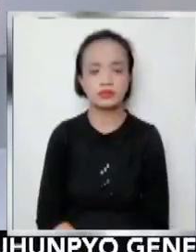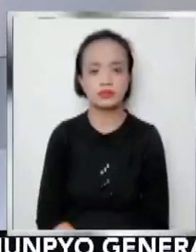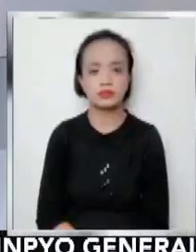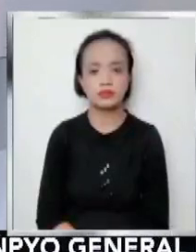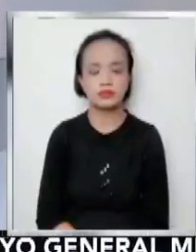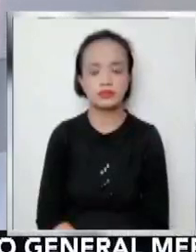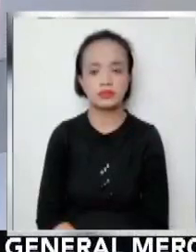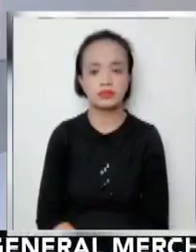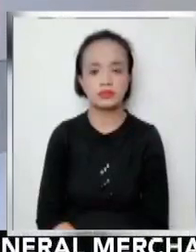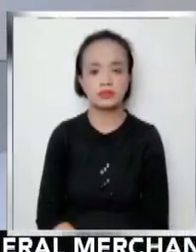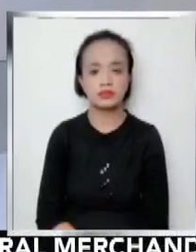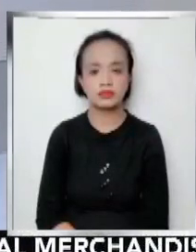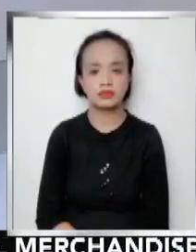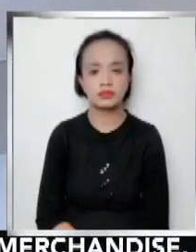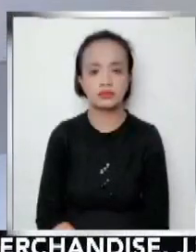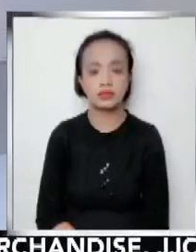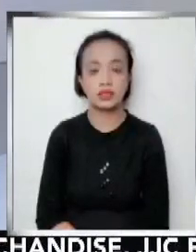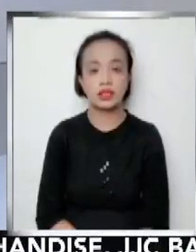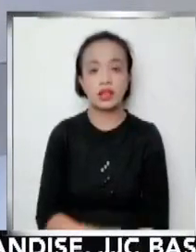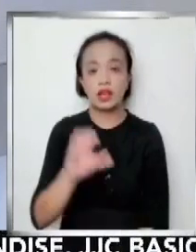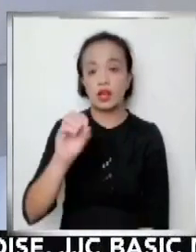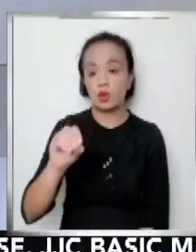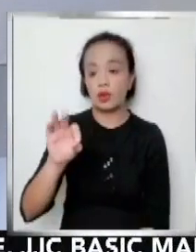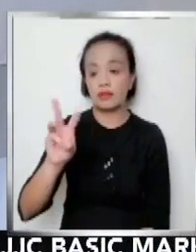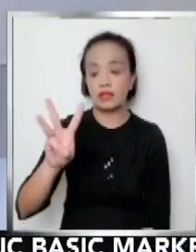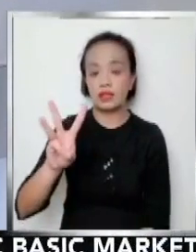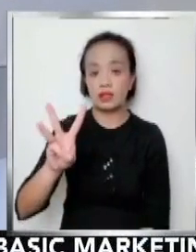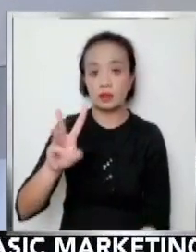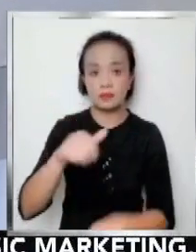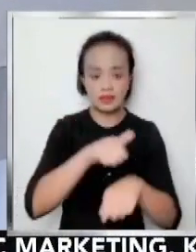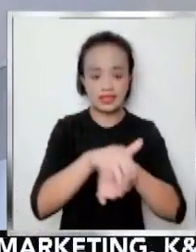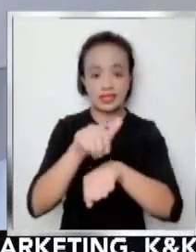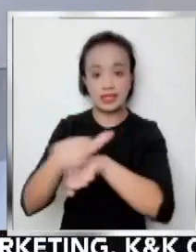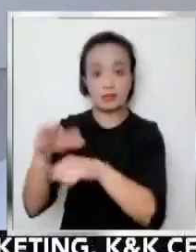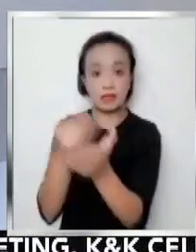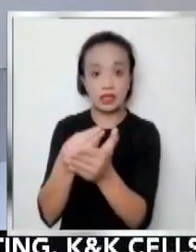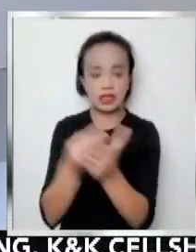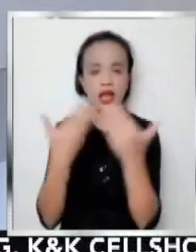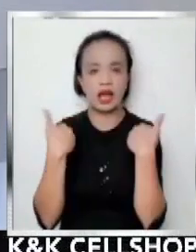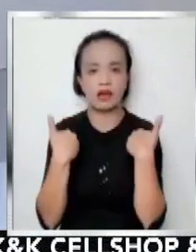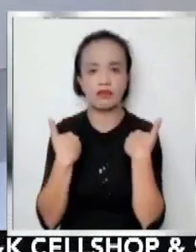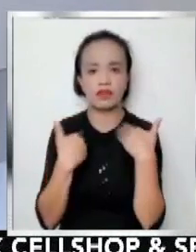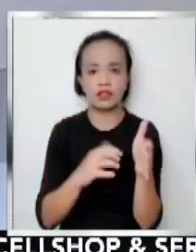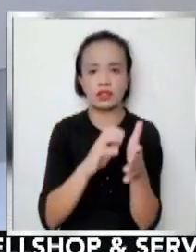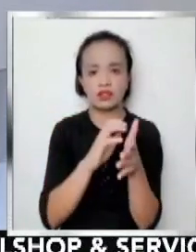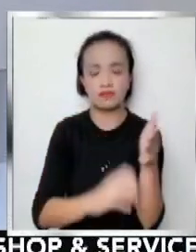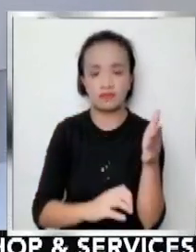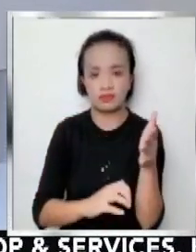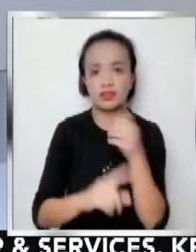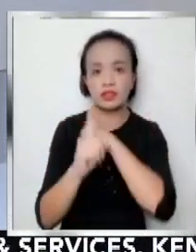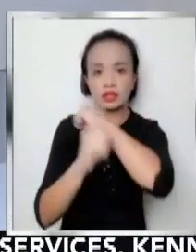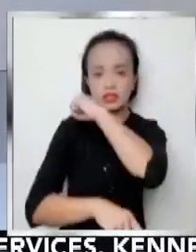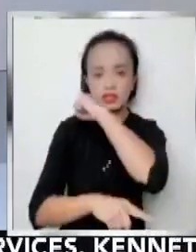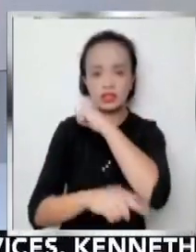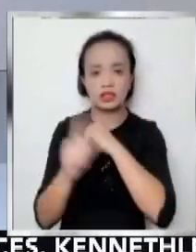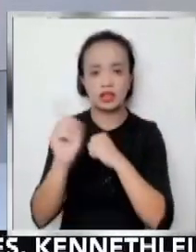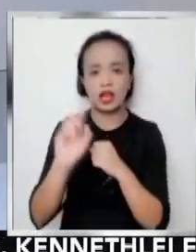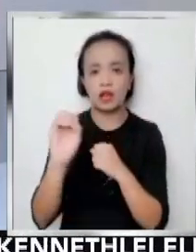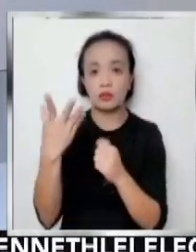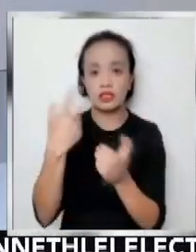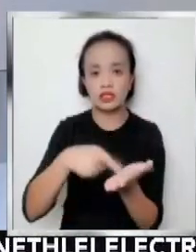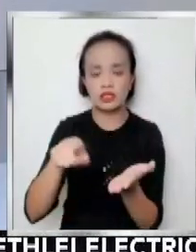Bawat padalang remittance sa mga OFW may kinakaltas na multa. Kaya may panukala sa Kamara para ang remittance fee patawan